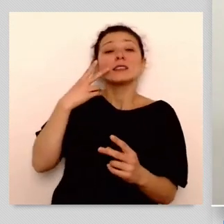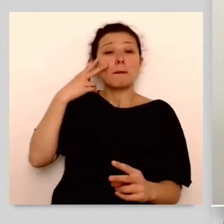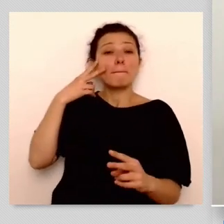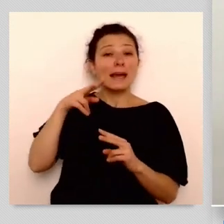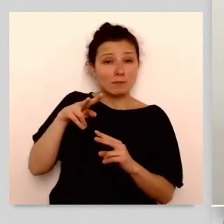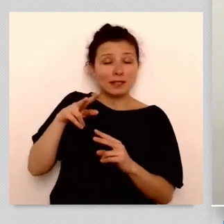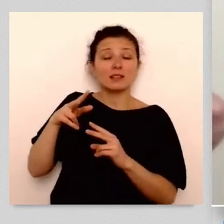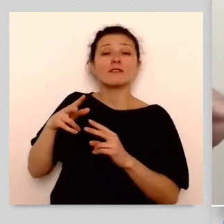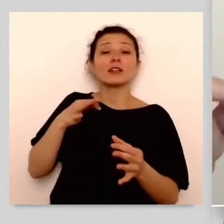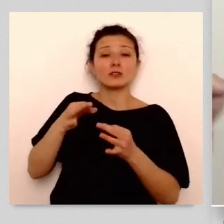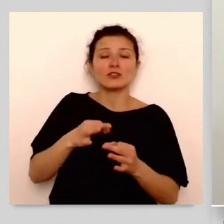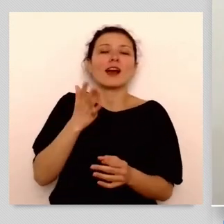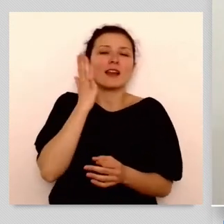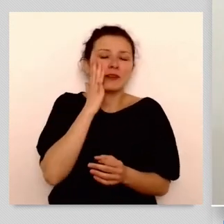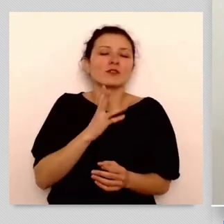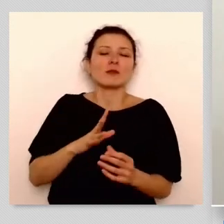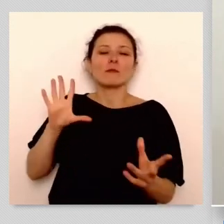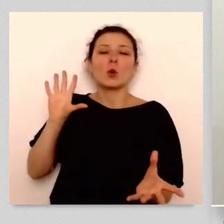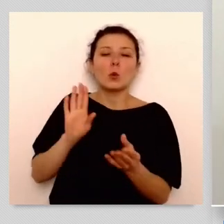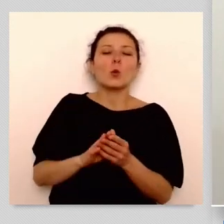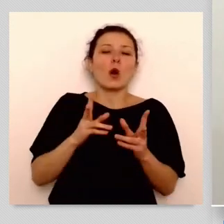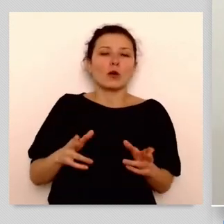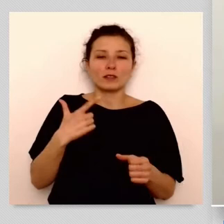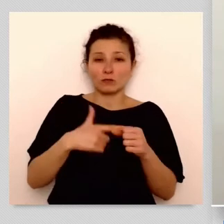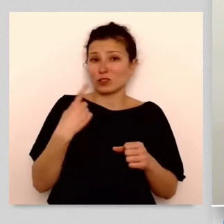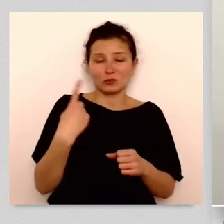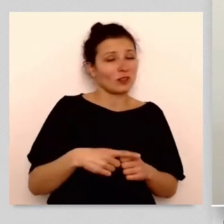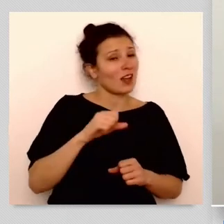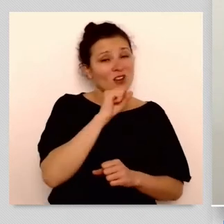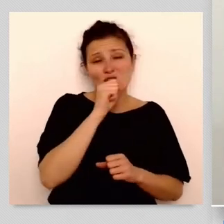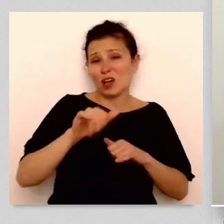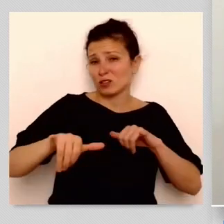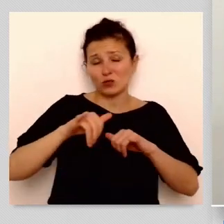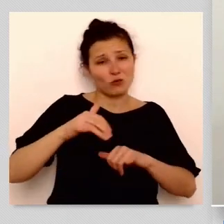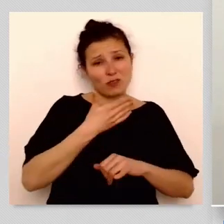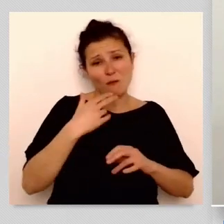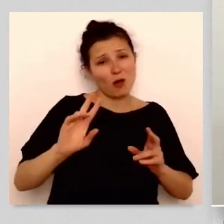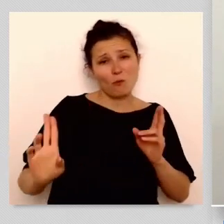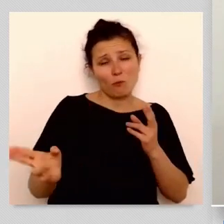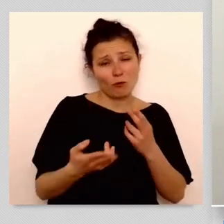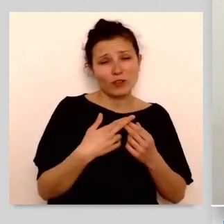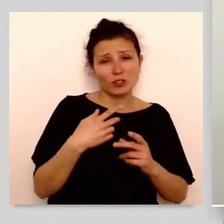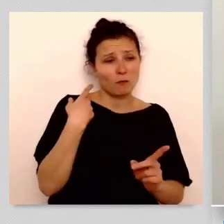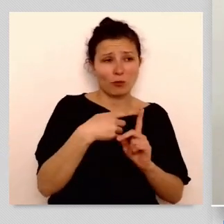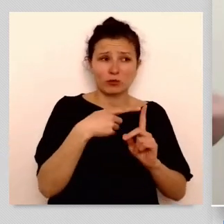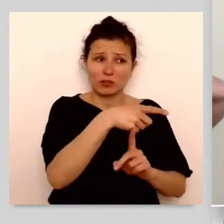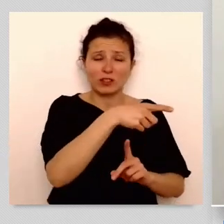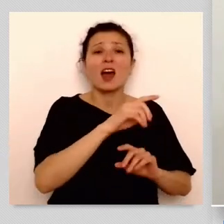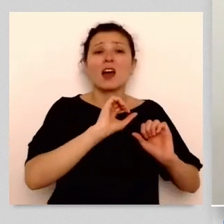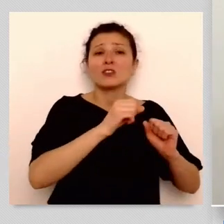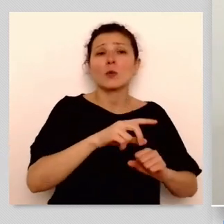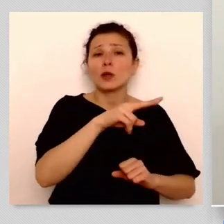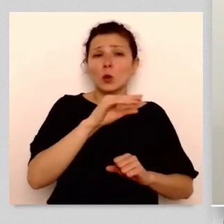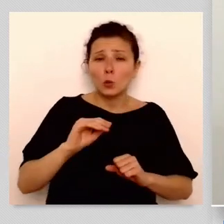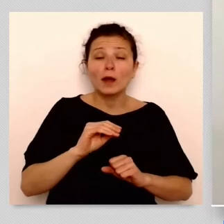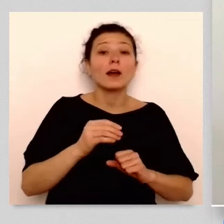przestrzeni 20 lat żaden rząd nie odpowiedział pozytywnie na to, co robiła Unia, na zagrożenia,